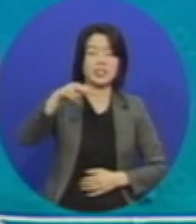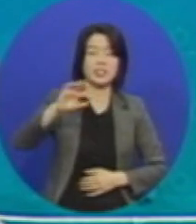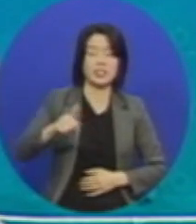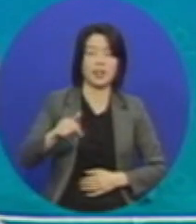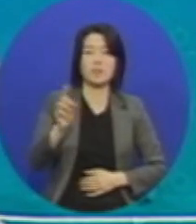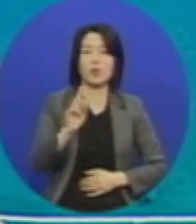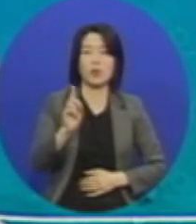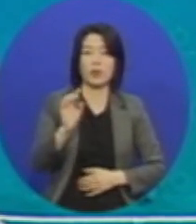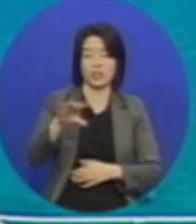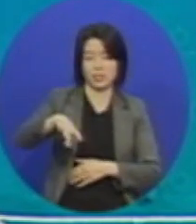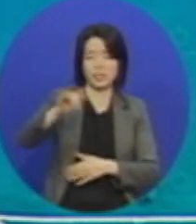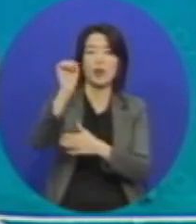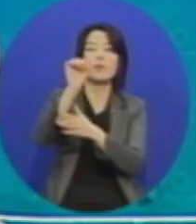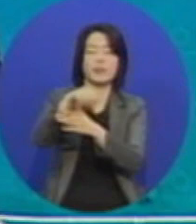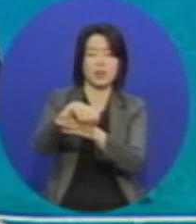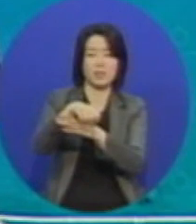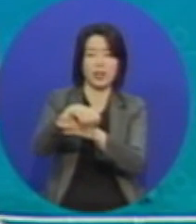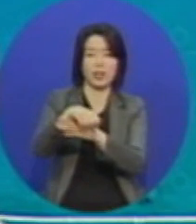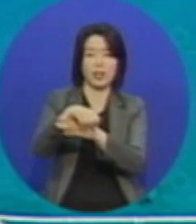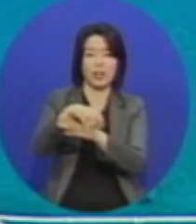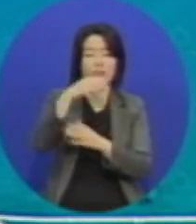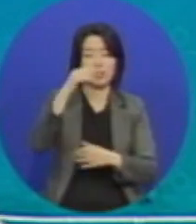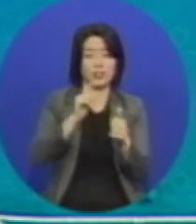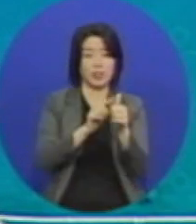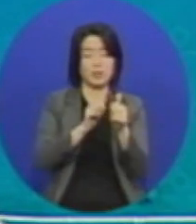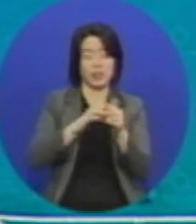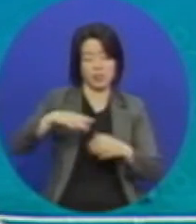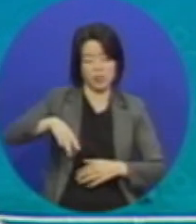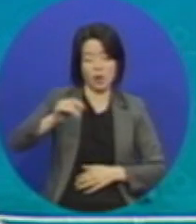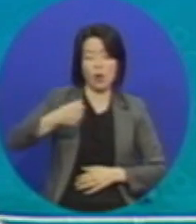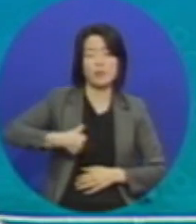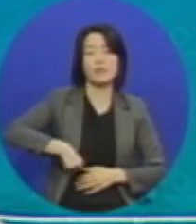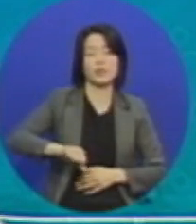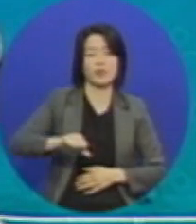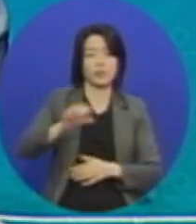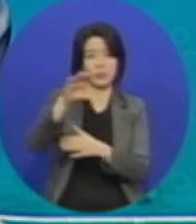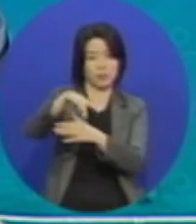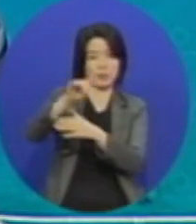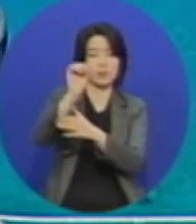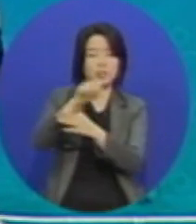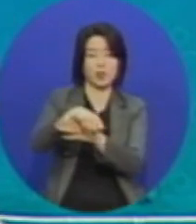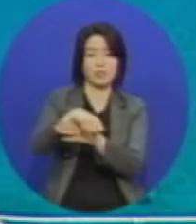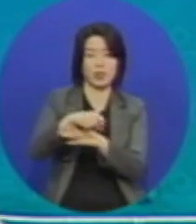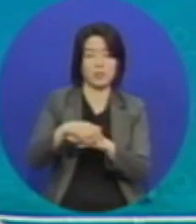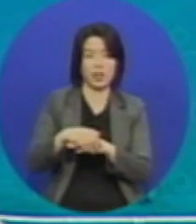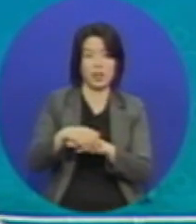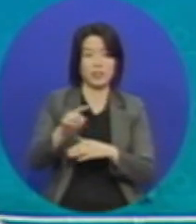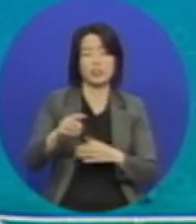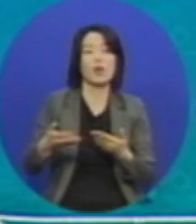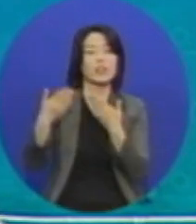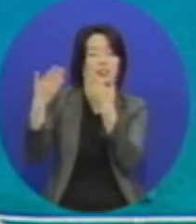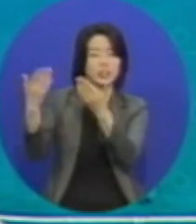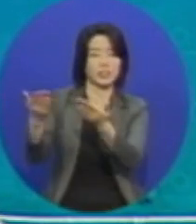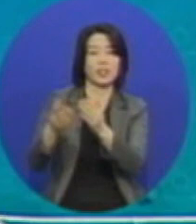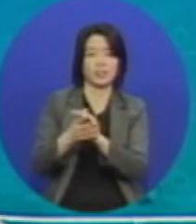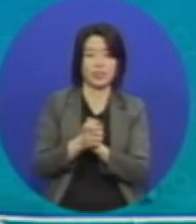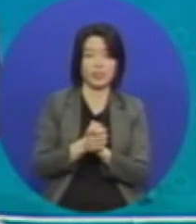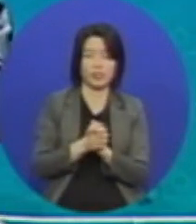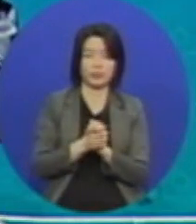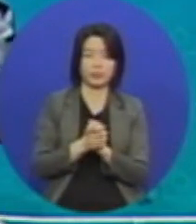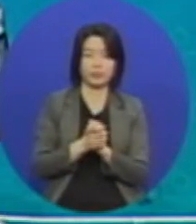첫 열매 줘 아브라함에게 서서는 첫 열매입니다 하나님이 그 첫 열매를 바치라는 거예요